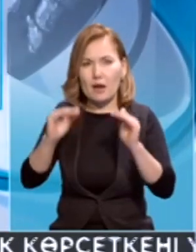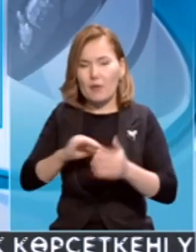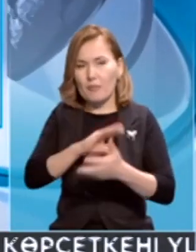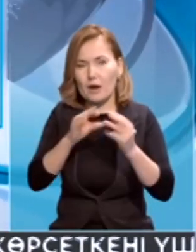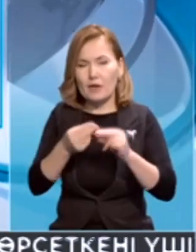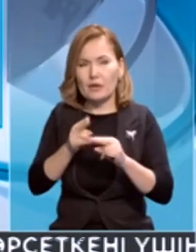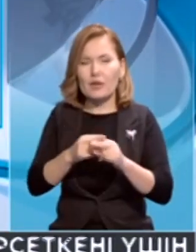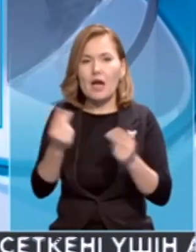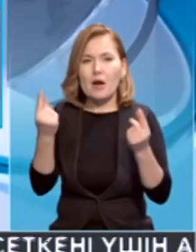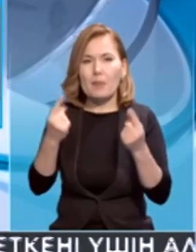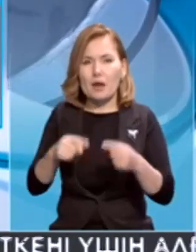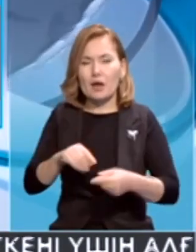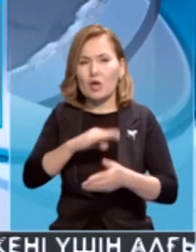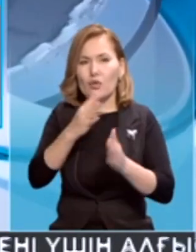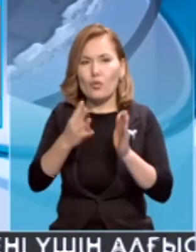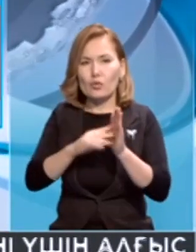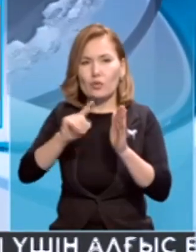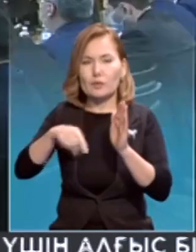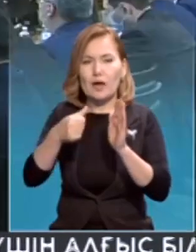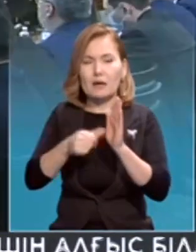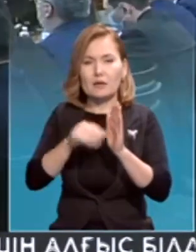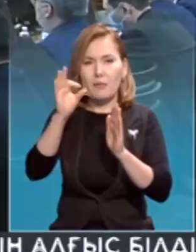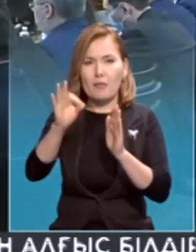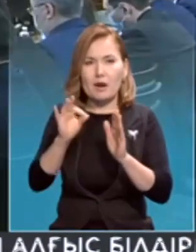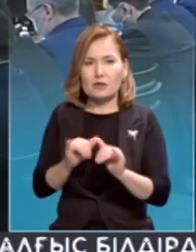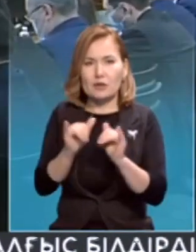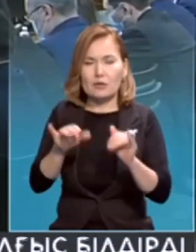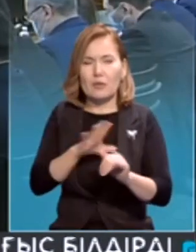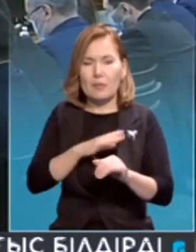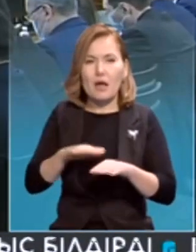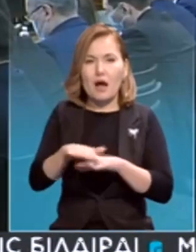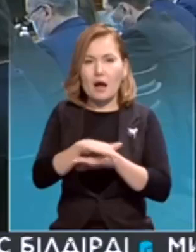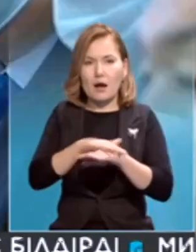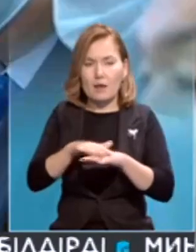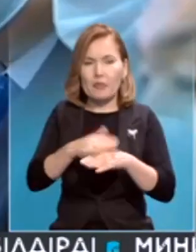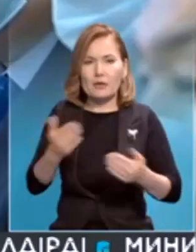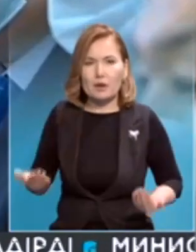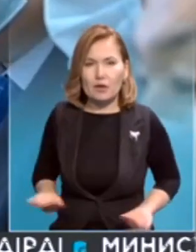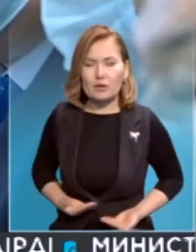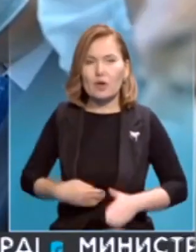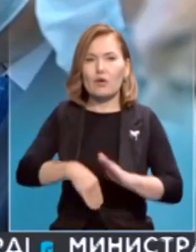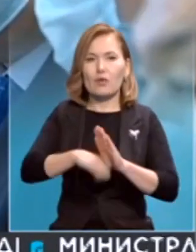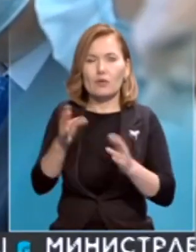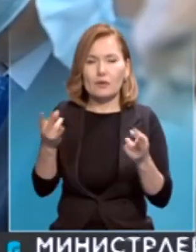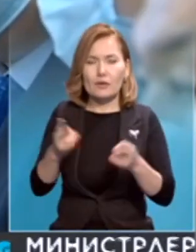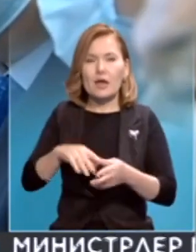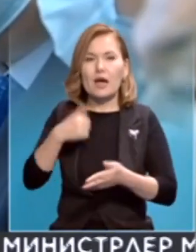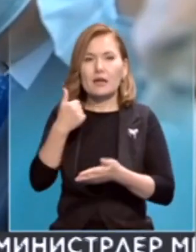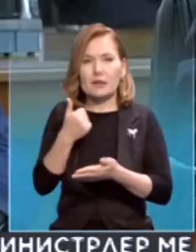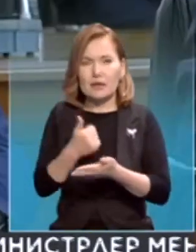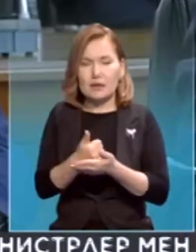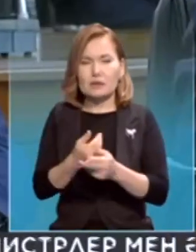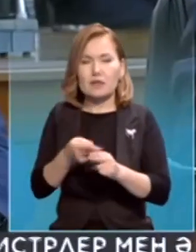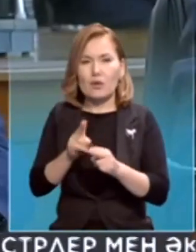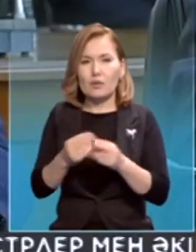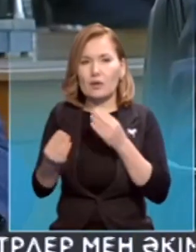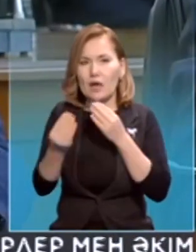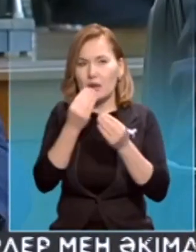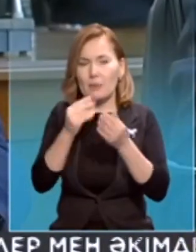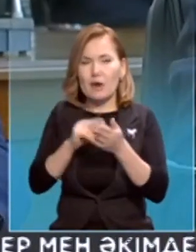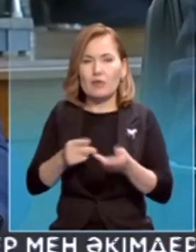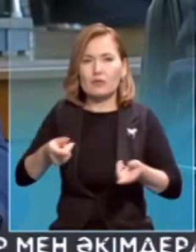инфляция 19,6%-ға жетті. Халықтың әл-ауқатын жақсарту керек. Негізгі тағам өнімдерінің